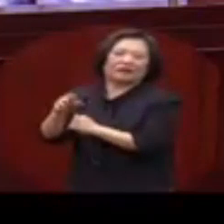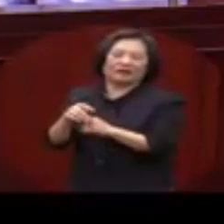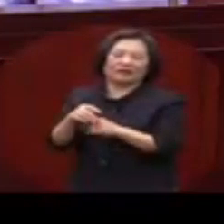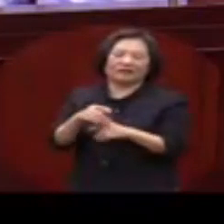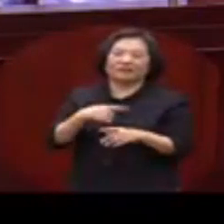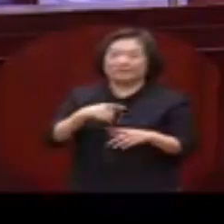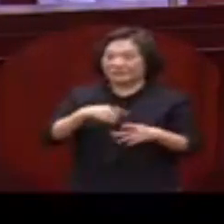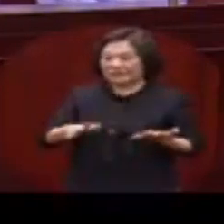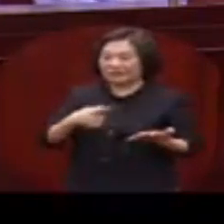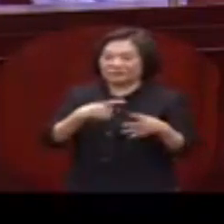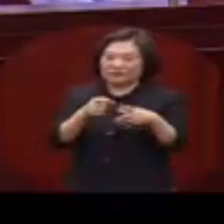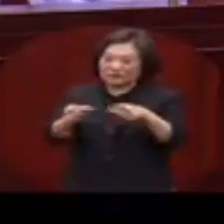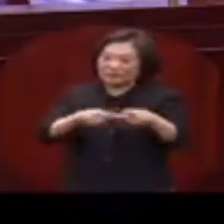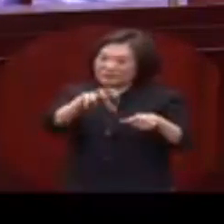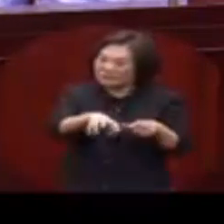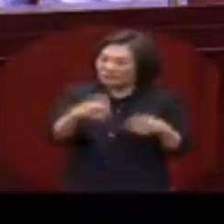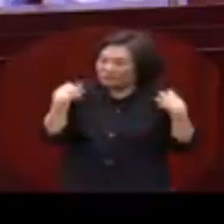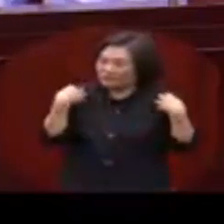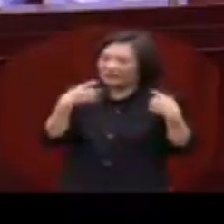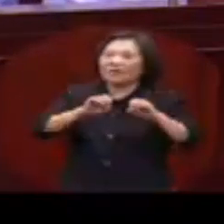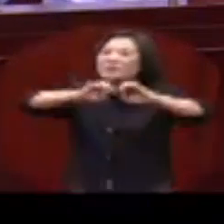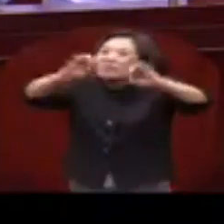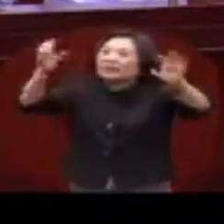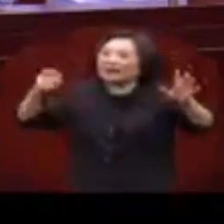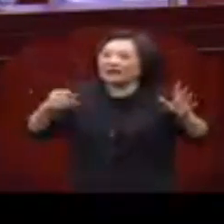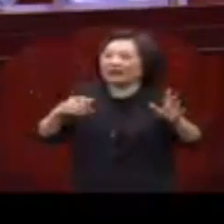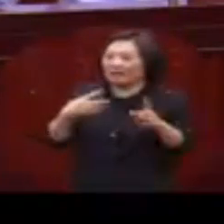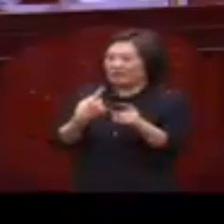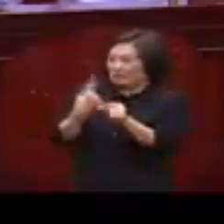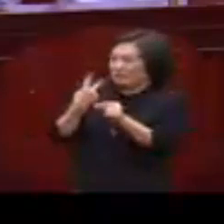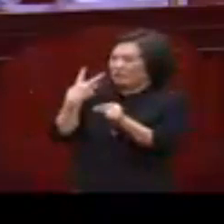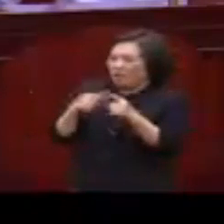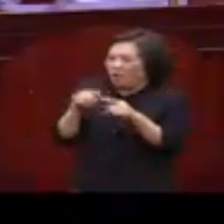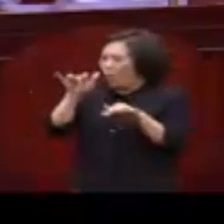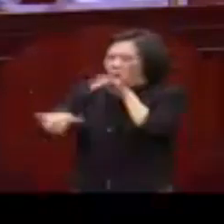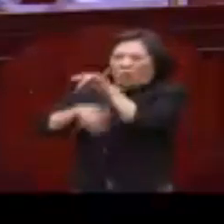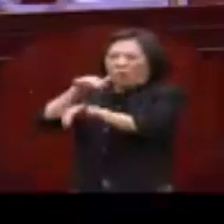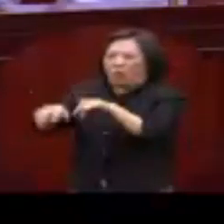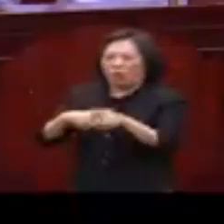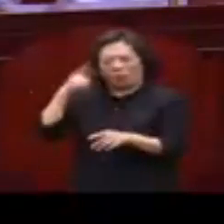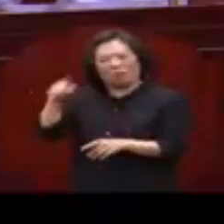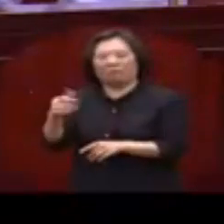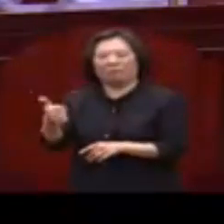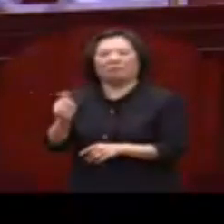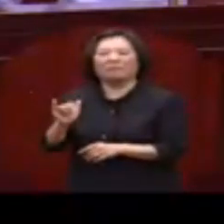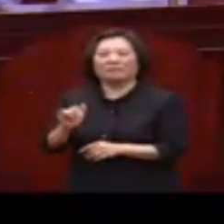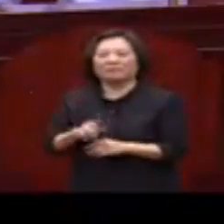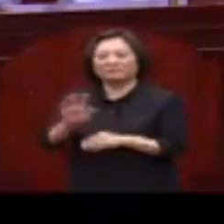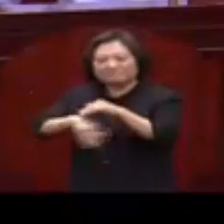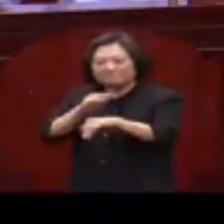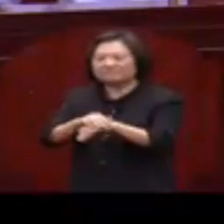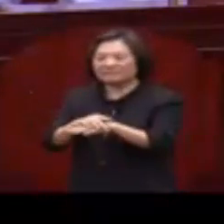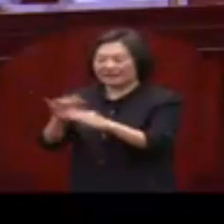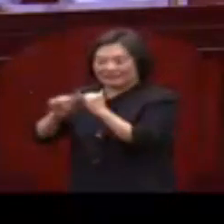来看，你知道，但今年是说到21万人，我知道去年是差不多15万人，这是一个很成功的案例，就是。地